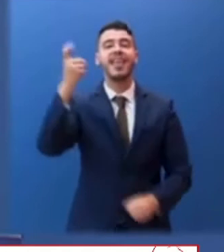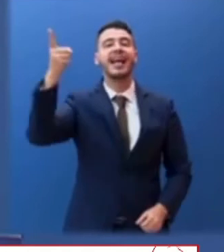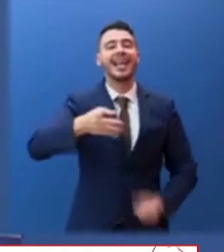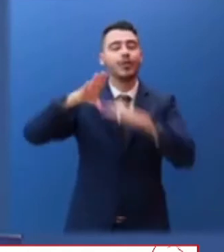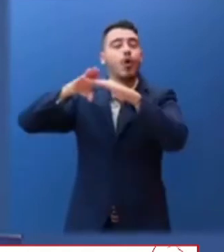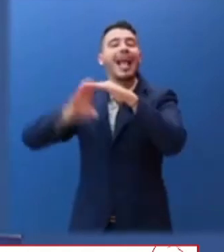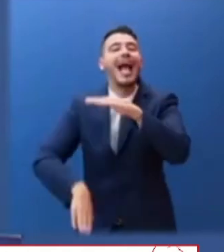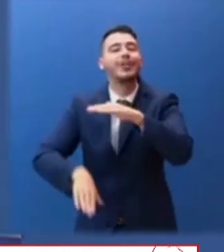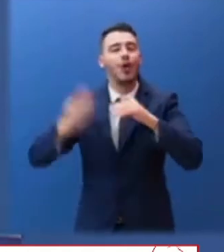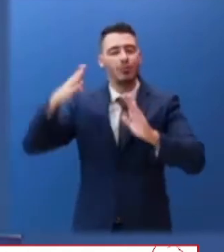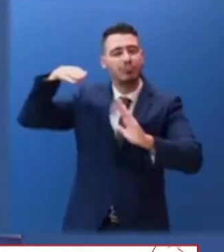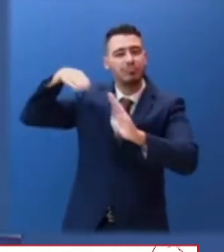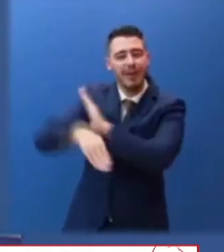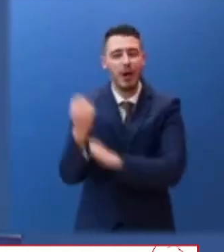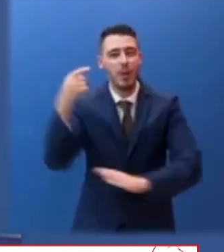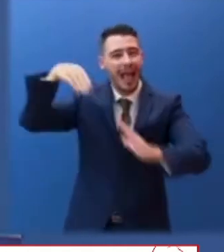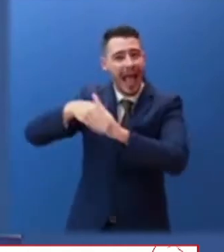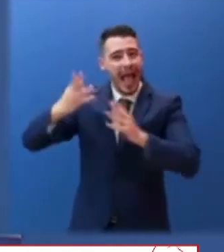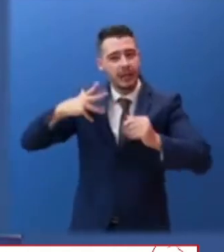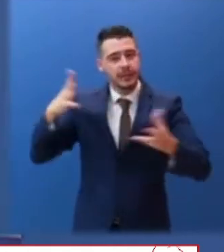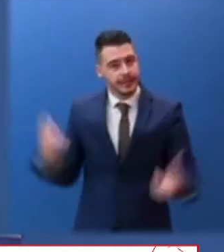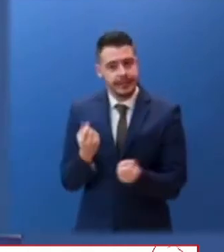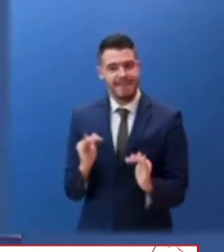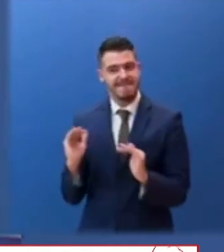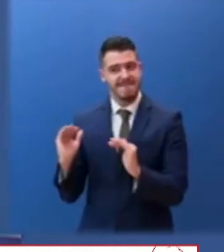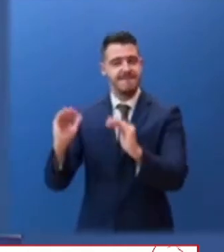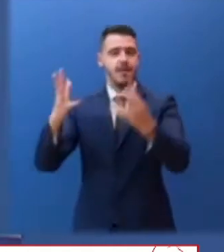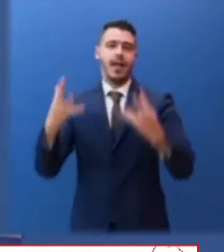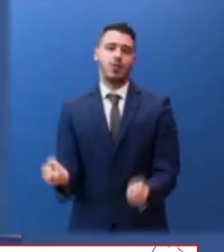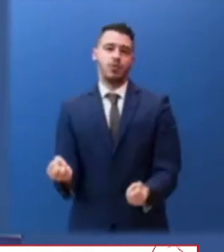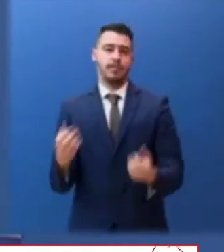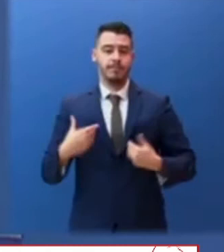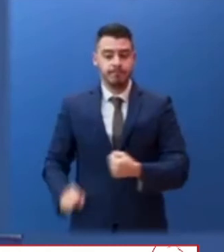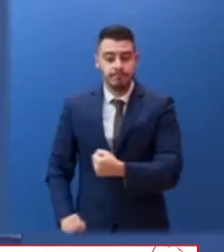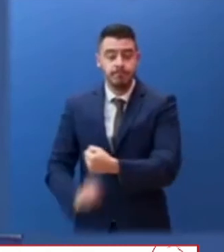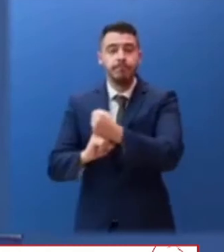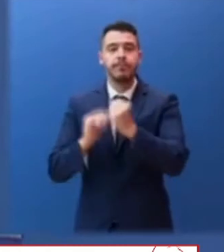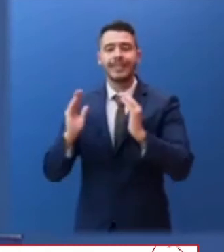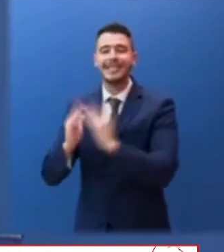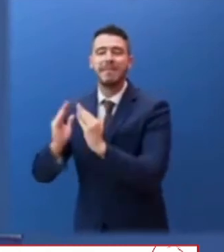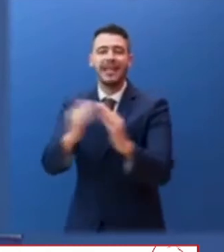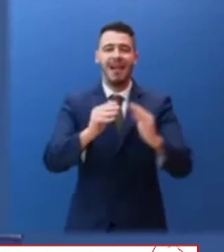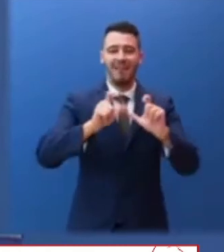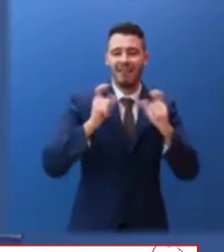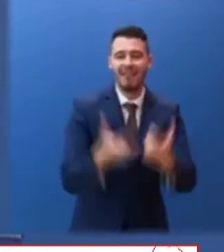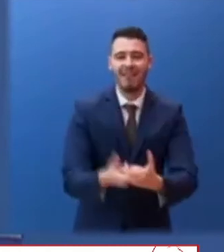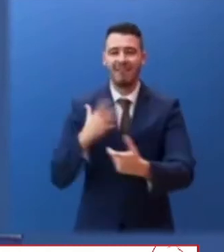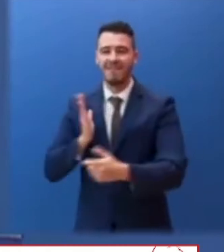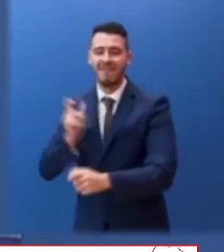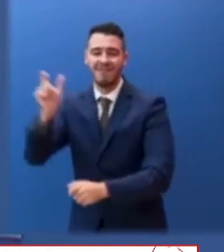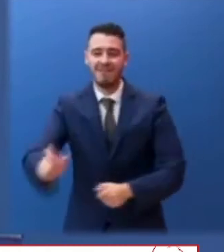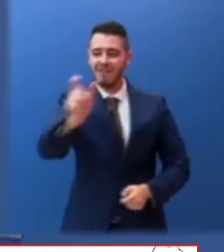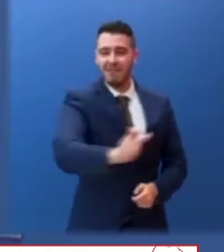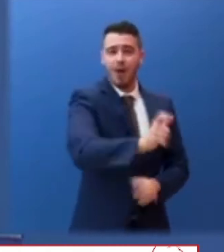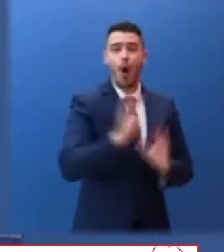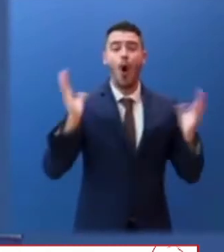κάθε περίπτωση, η κυβέρνηση θα συνεχίσει να στηρίζει τα νοικοκυριά και τις επιχειρήσεις που πλήττονται για όσο διάστημα απαιτηθεί και μέσα στο